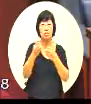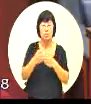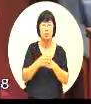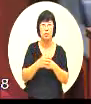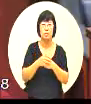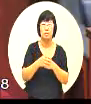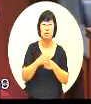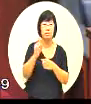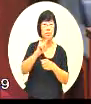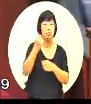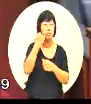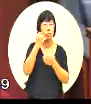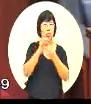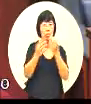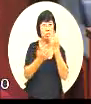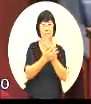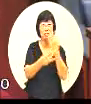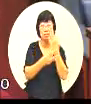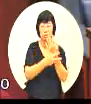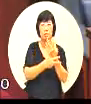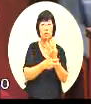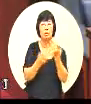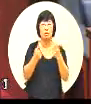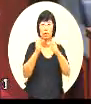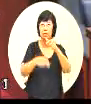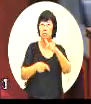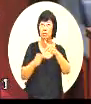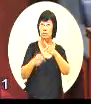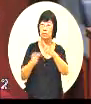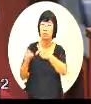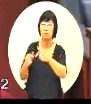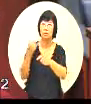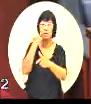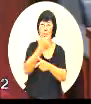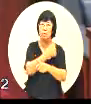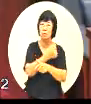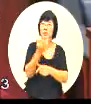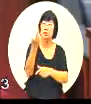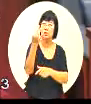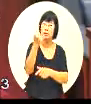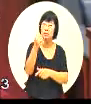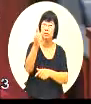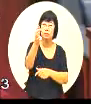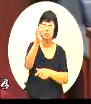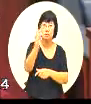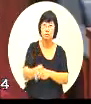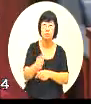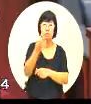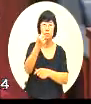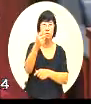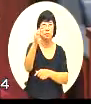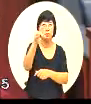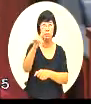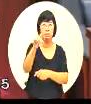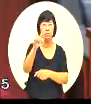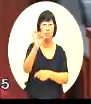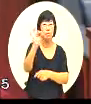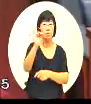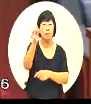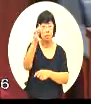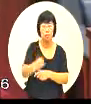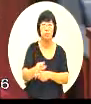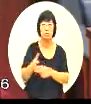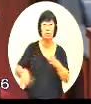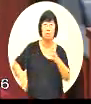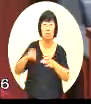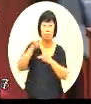个谈的是一个产业，对企业来讲它可能是几十亿几百亿的投资，我们不希望看到 有很多投资案